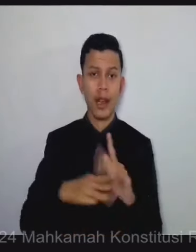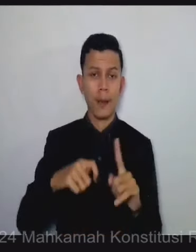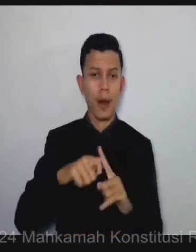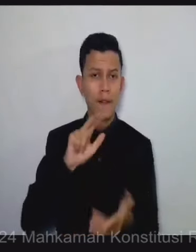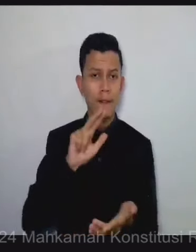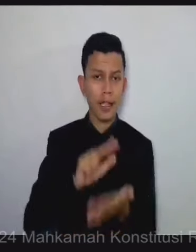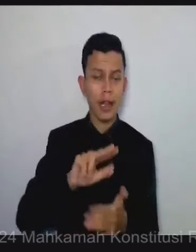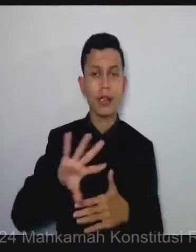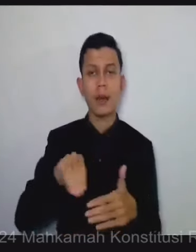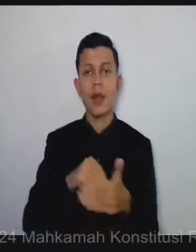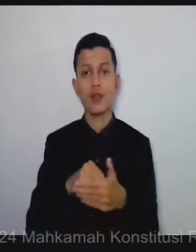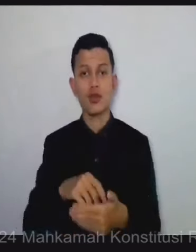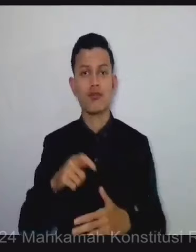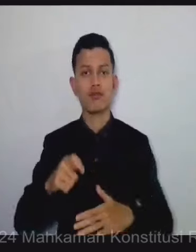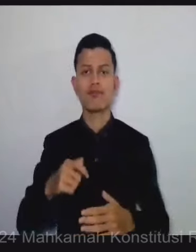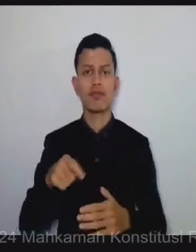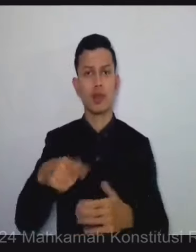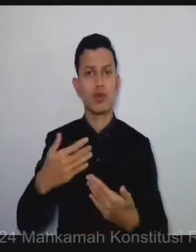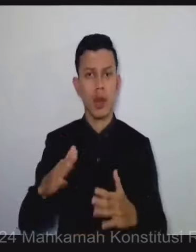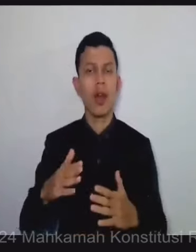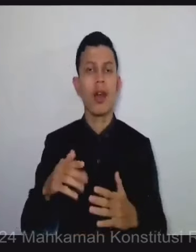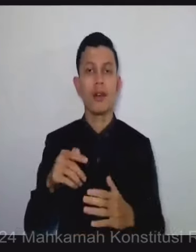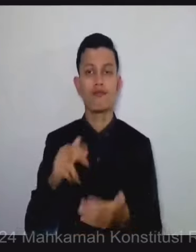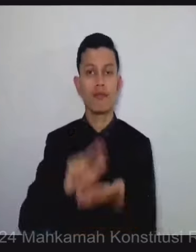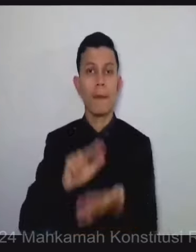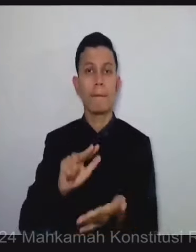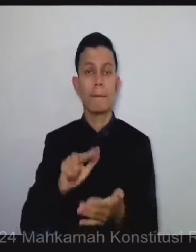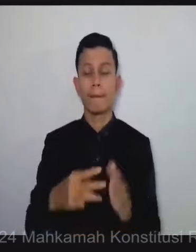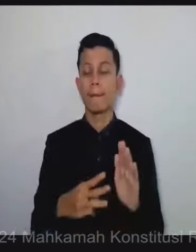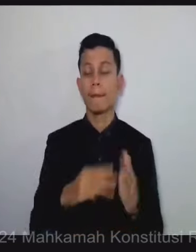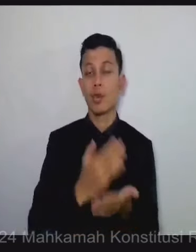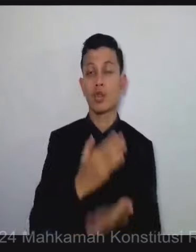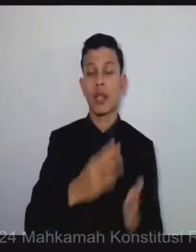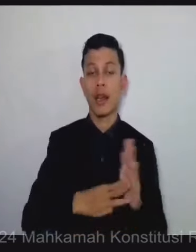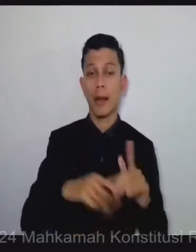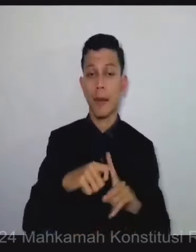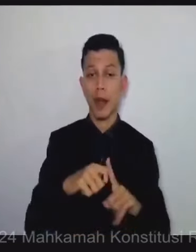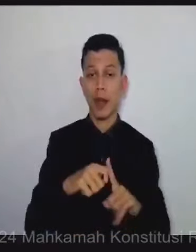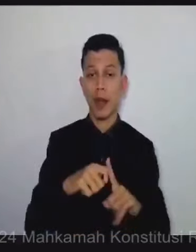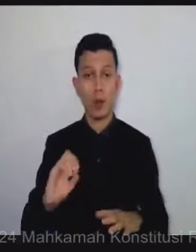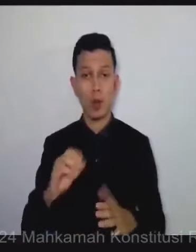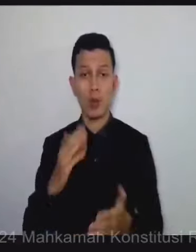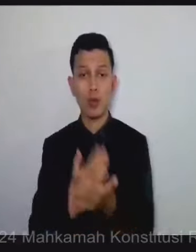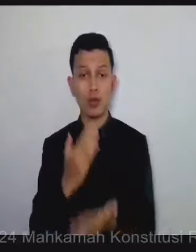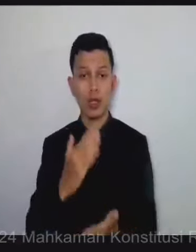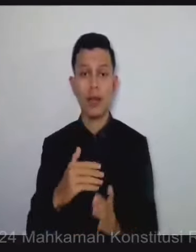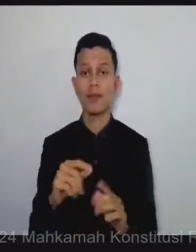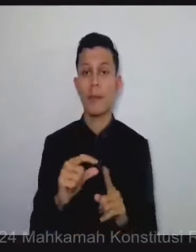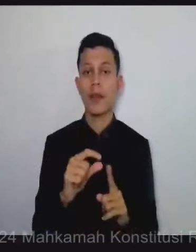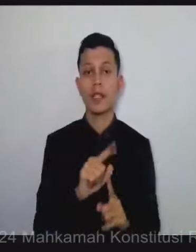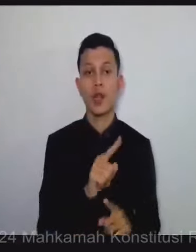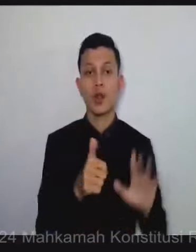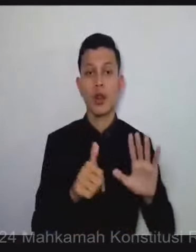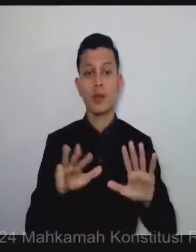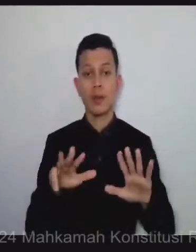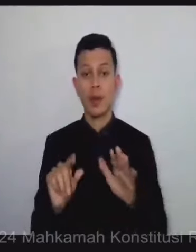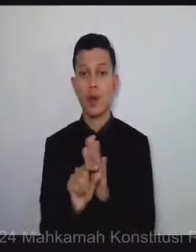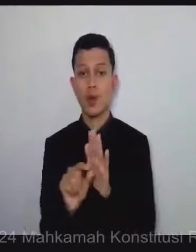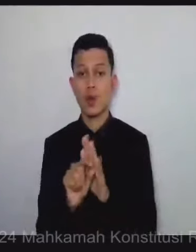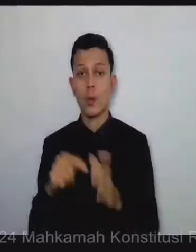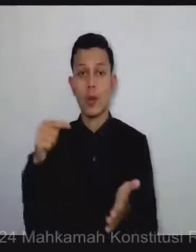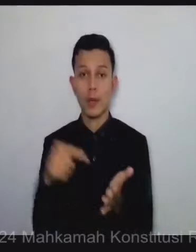konteks putusan MK nomor 90 yang Amar putusannya pada pokoknya memutuskan bahwa ketentuan pasal 169 huruf q undang-undang Pemilu bertentangan dengan UD